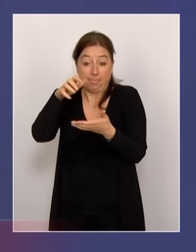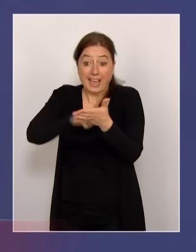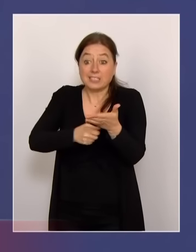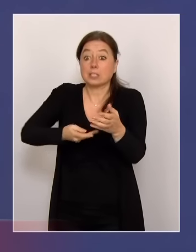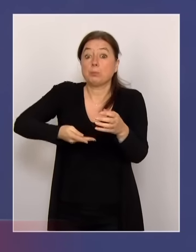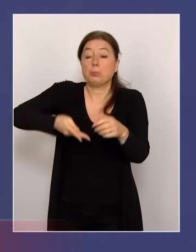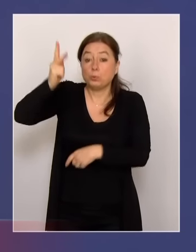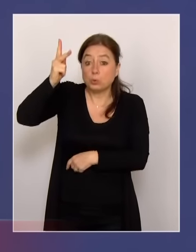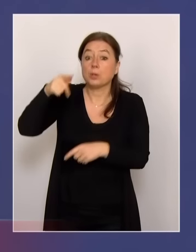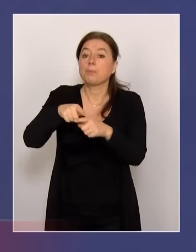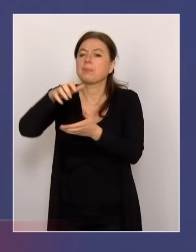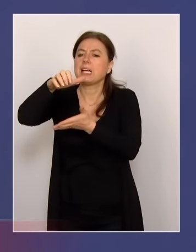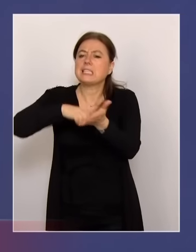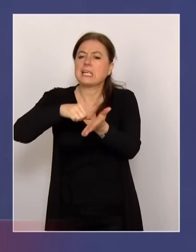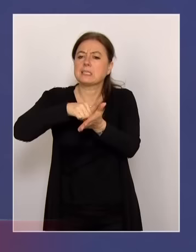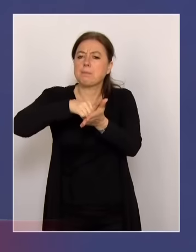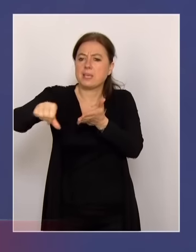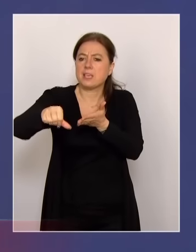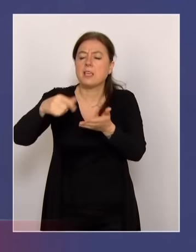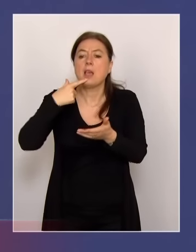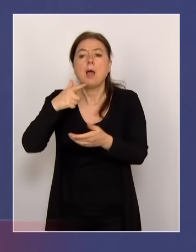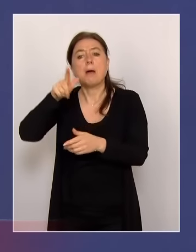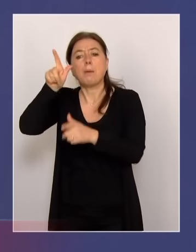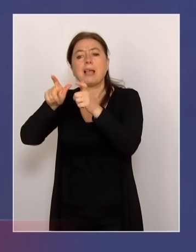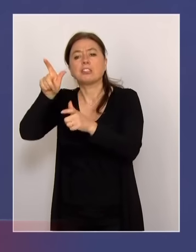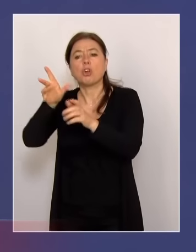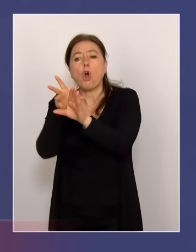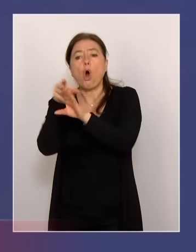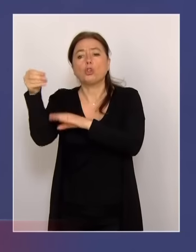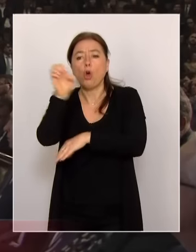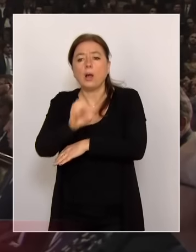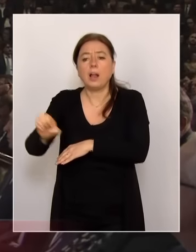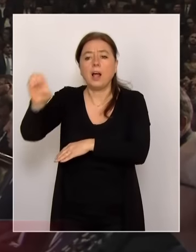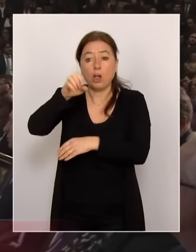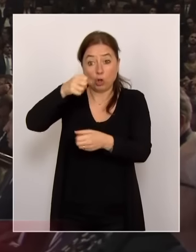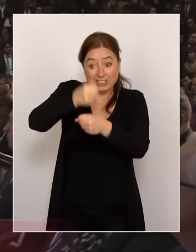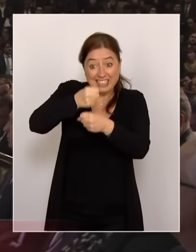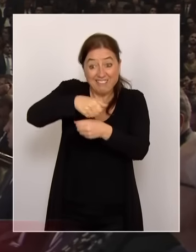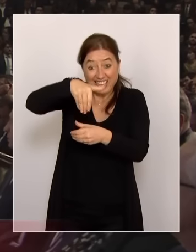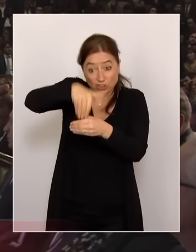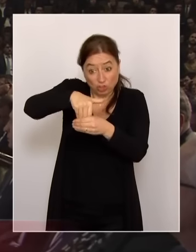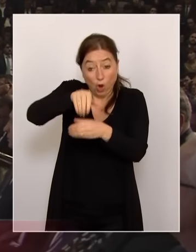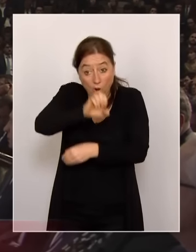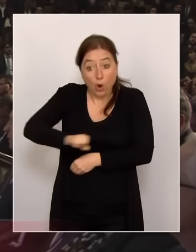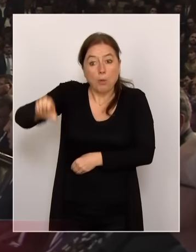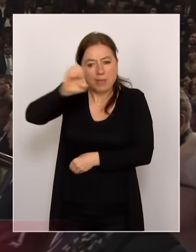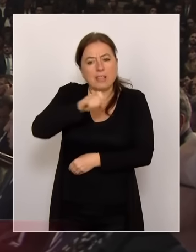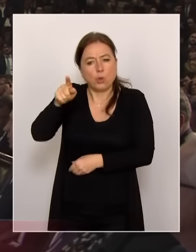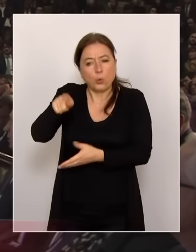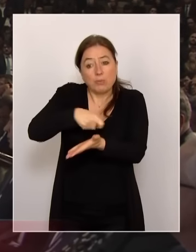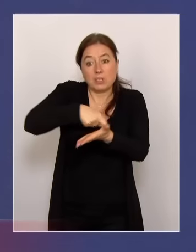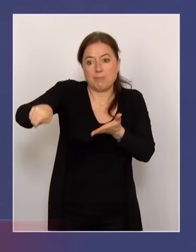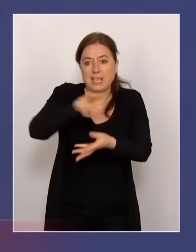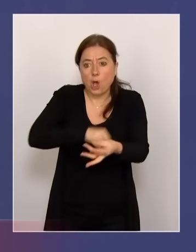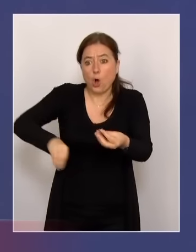ressources issues d'ETIAS, la taxe payée par les ressortissants extra communautaires lorsqu'ils entrent sur le sol de l'Union. Il y a des tas de ressources propres qui ne touchent pas les ressortissants